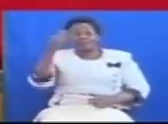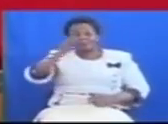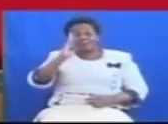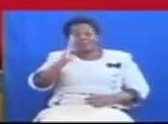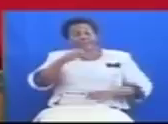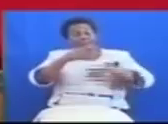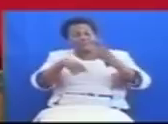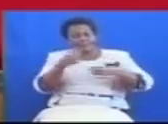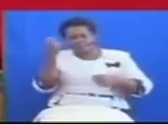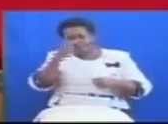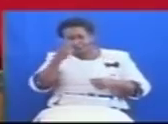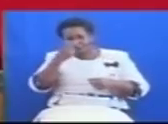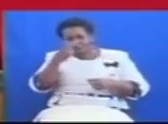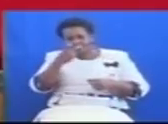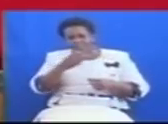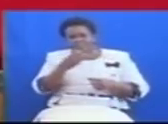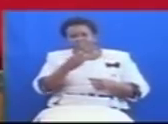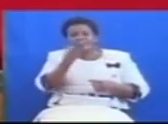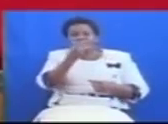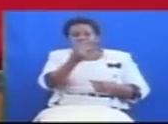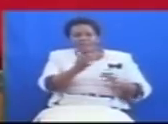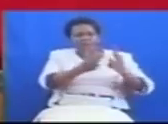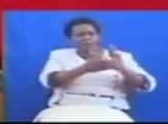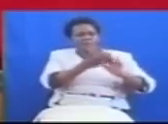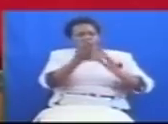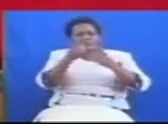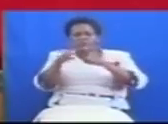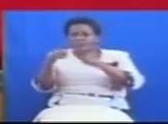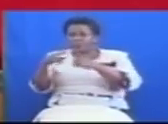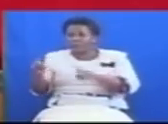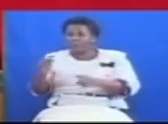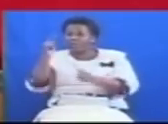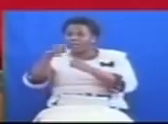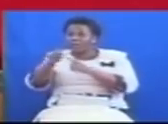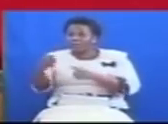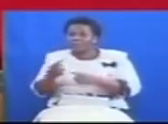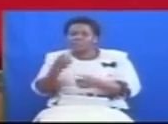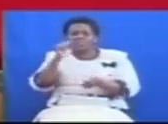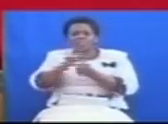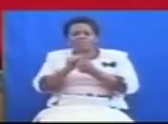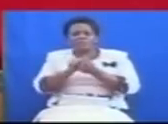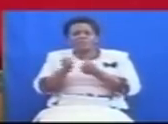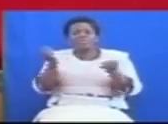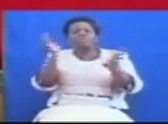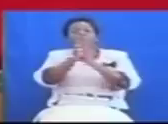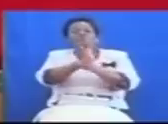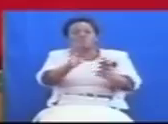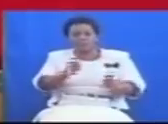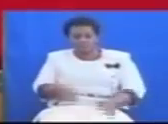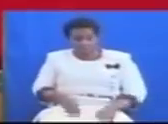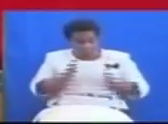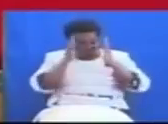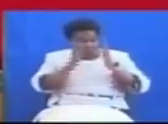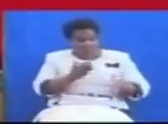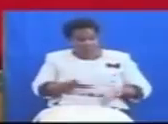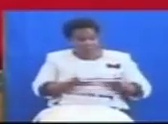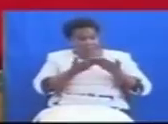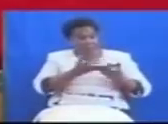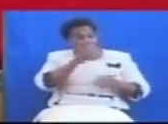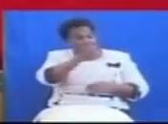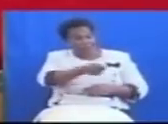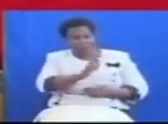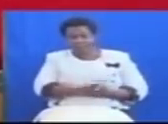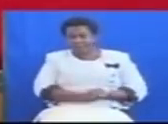kutafuta fedha katika vyanzo mbalimbali ili jambo hili lifikie mwisho. Mheshimiwa Naibu Spika, sambamba